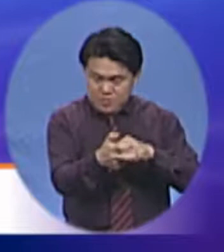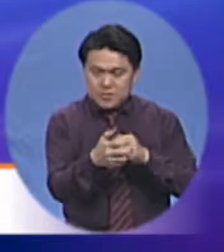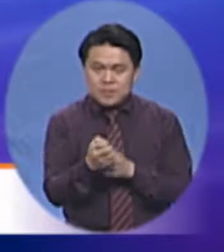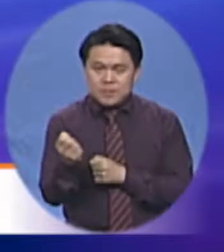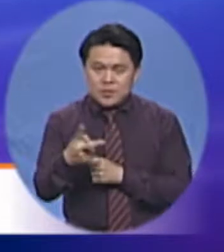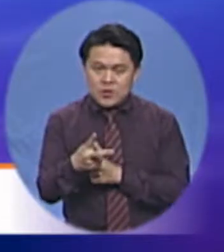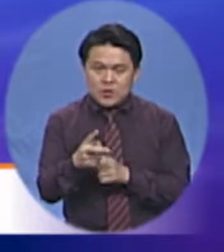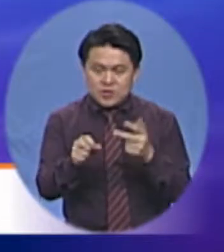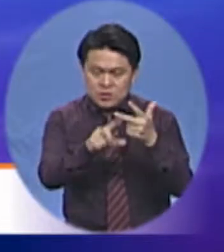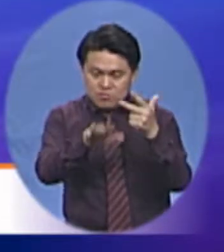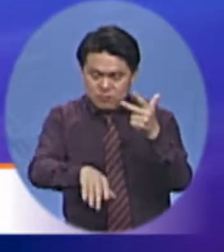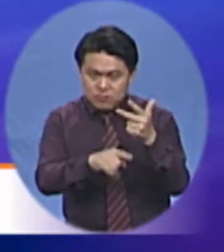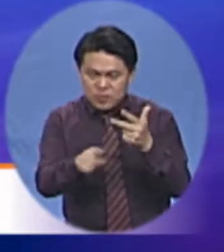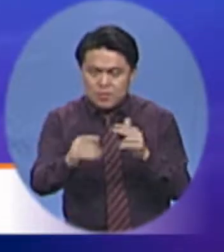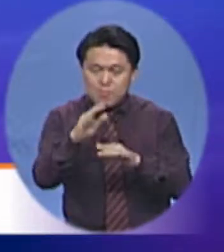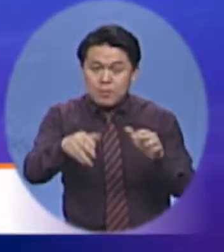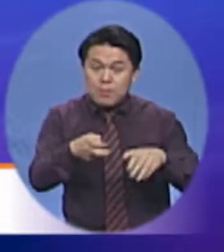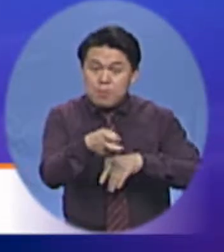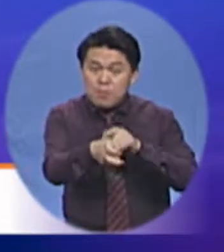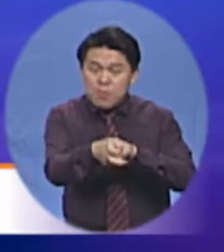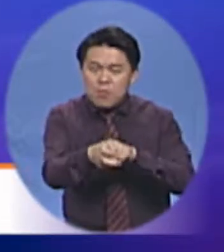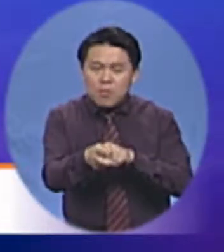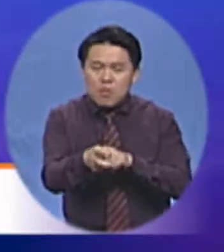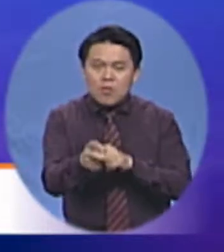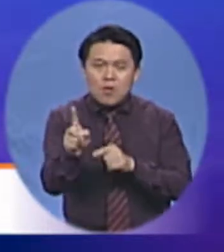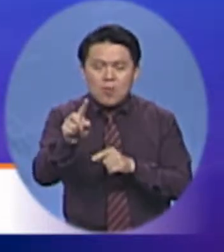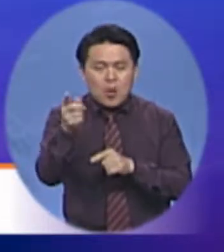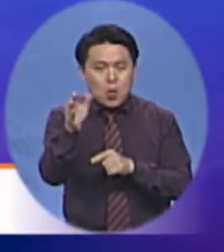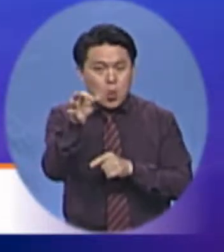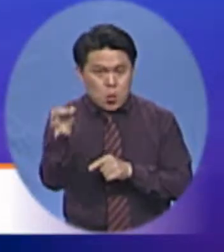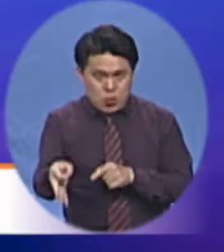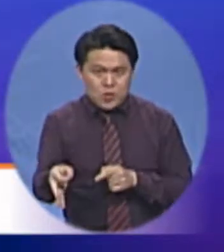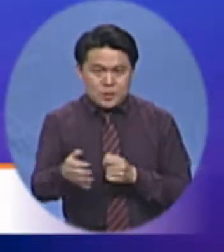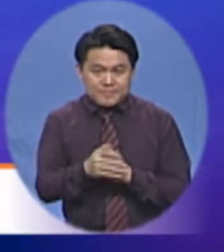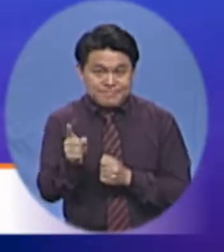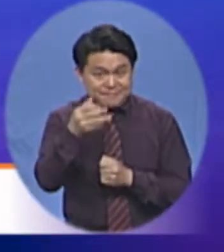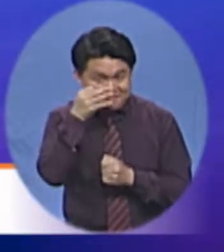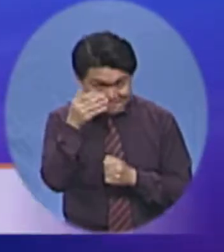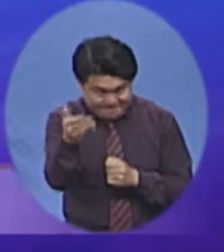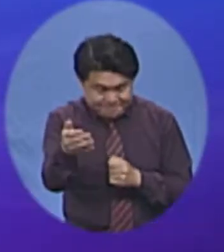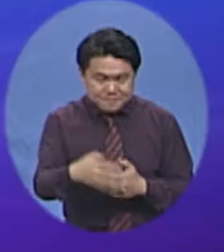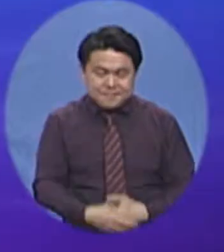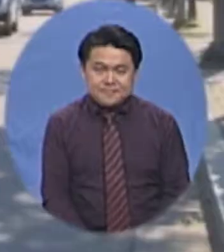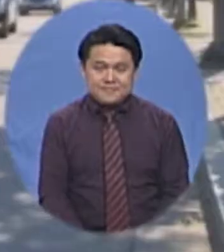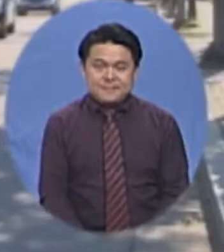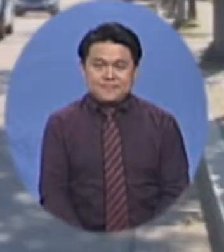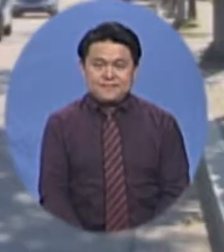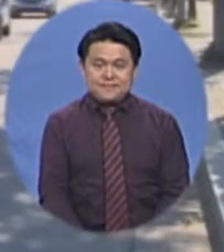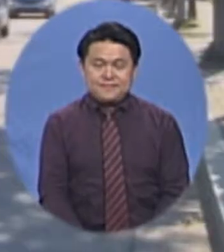내리고 7월 말부터 마을버스 요금도 100원가량 인하됩니다. 황현희 기자입니다.